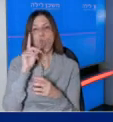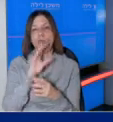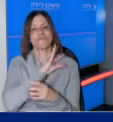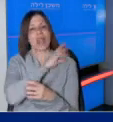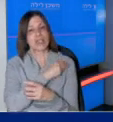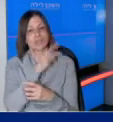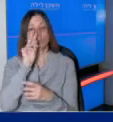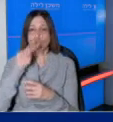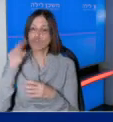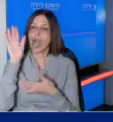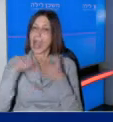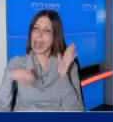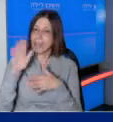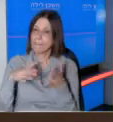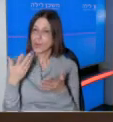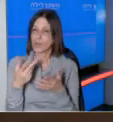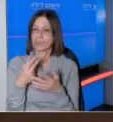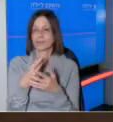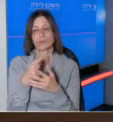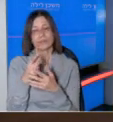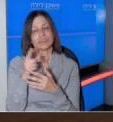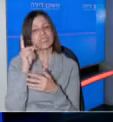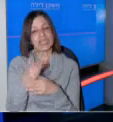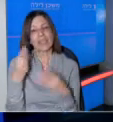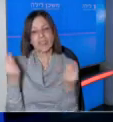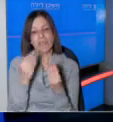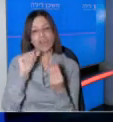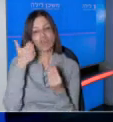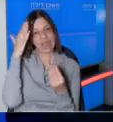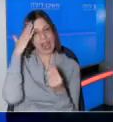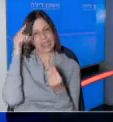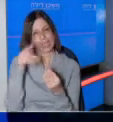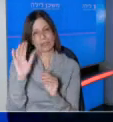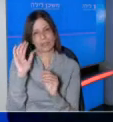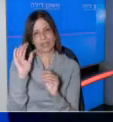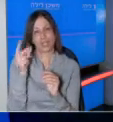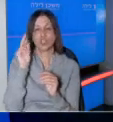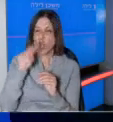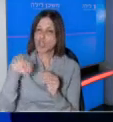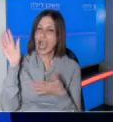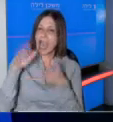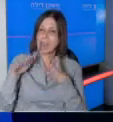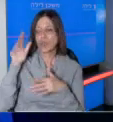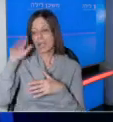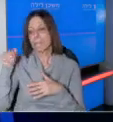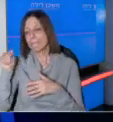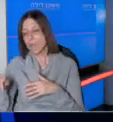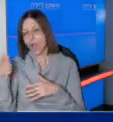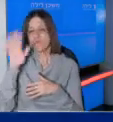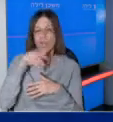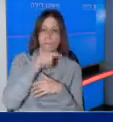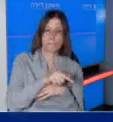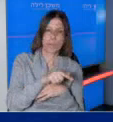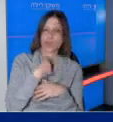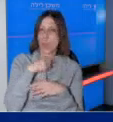אלימות. 123 הרוגים. וצריך קודם כל להכיר בתופעה הזו. יש אלימות גם פה וגם פה. עכשיו,